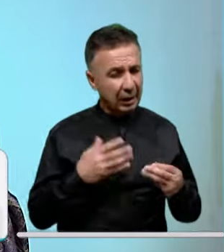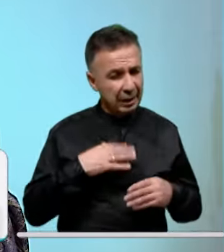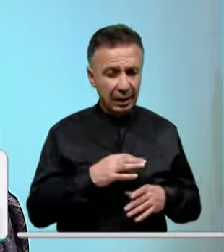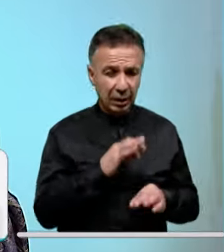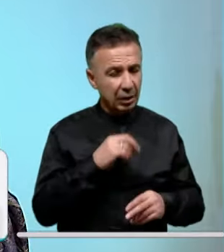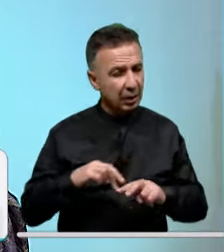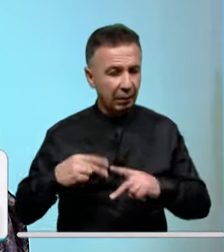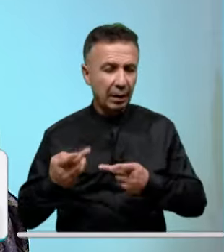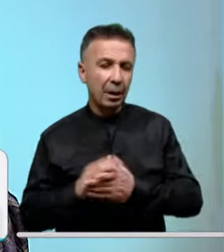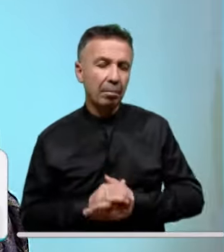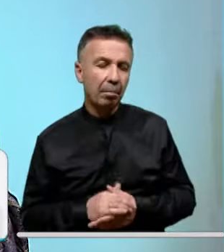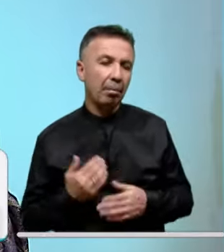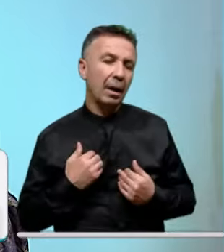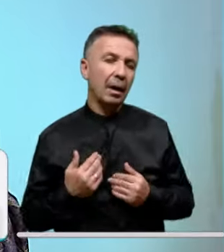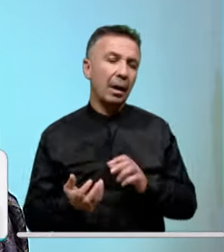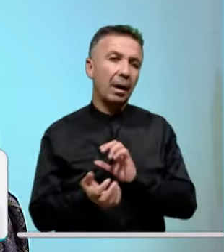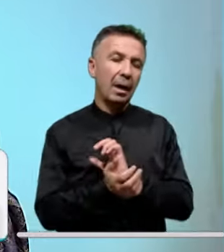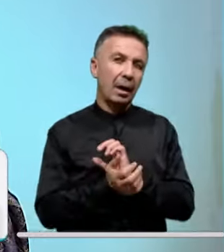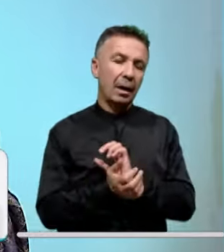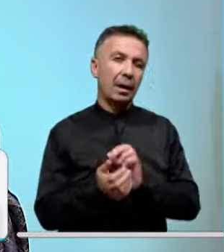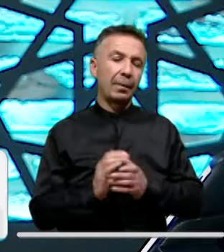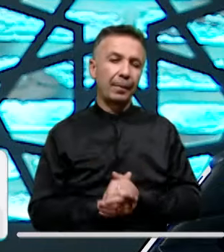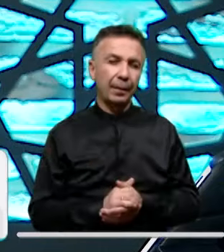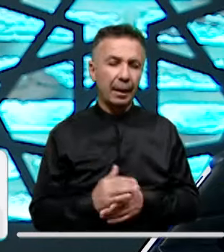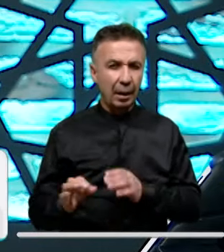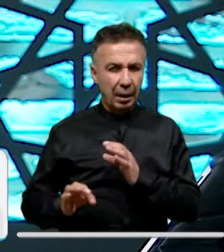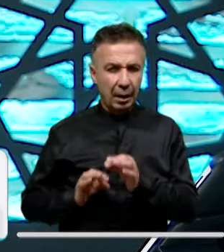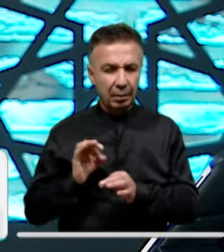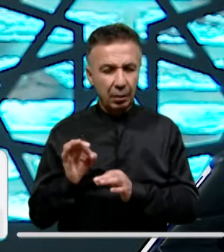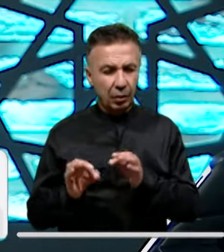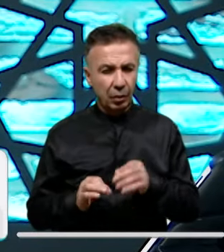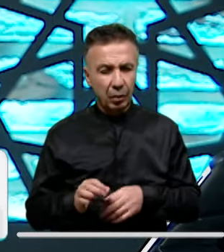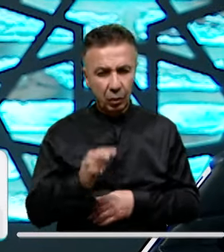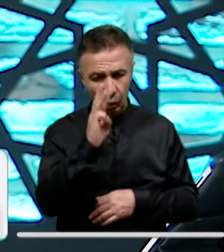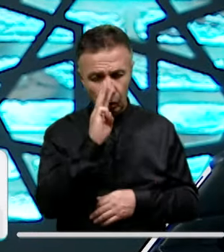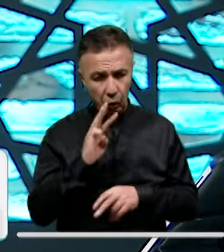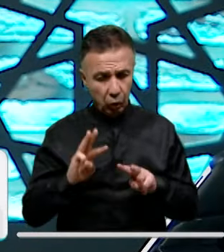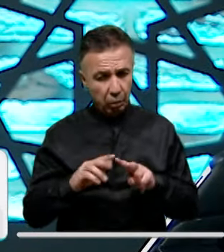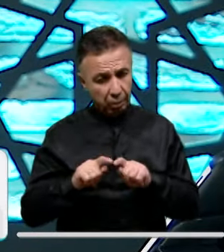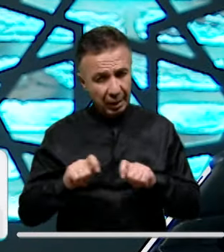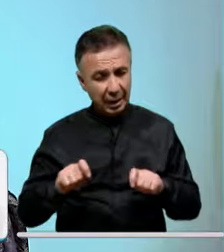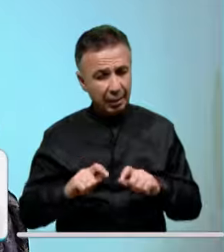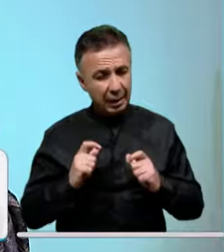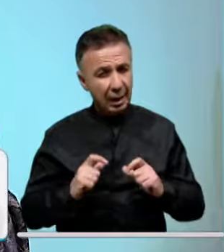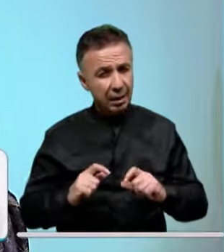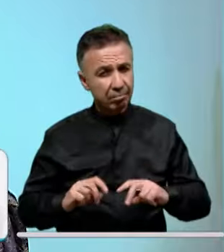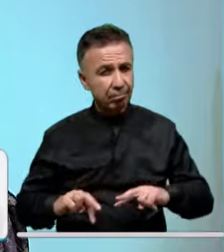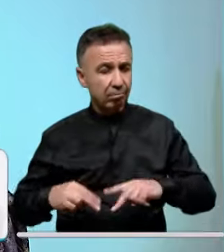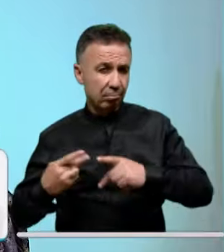ben aile birlikteliği için. Ya amcanıza bir 300 dönüm, 300 metre yer verin diyorsunuz.